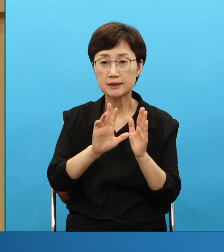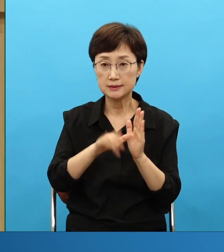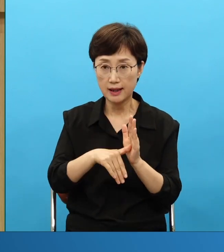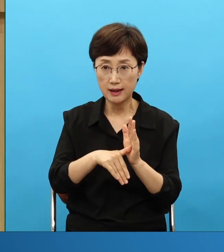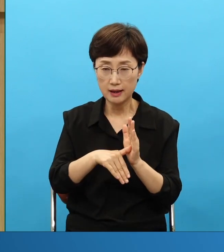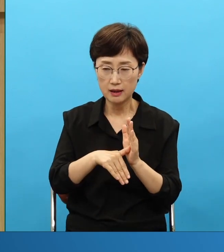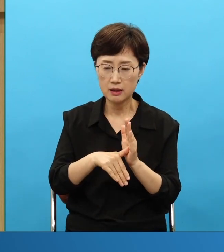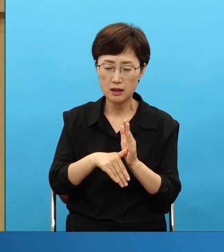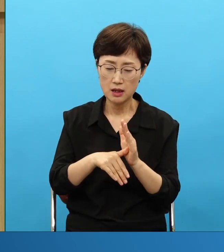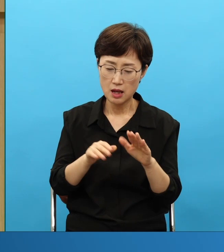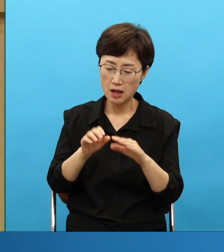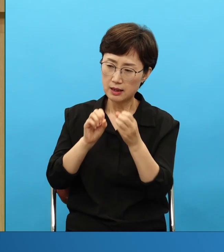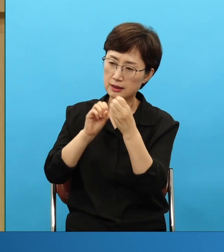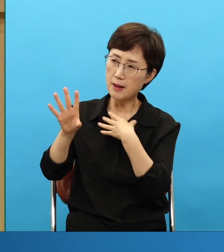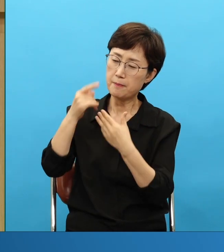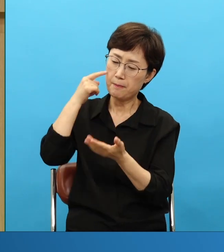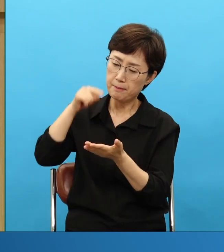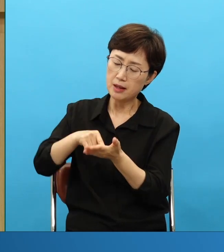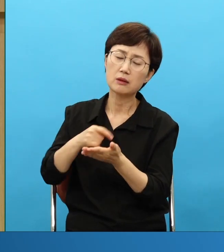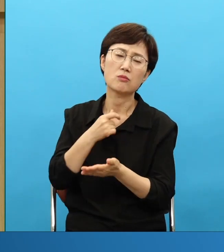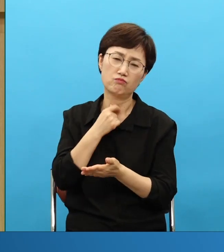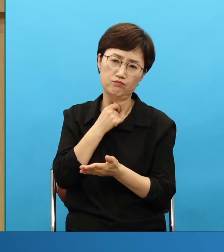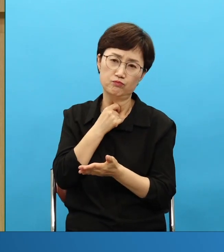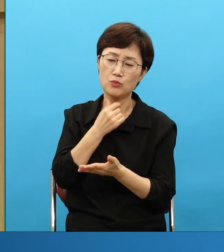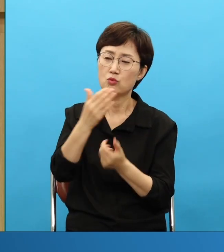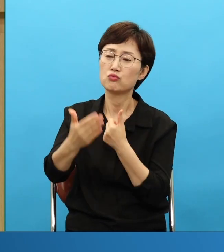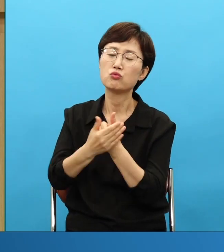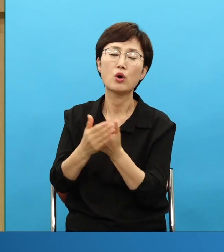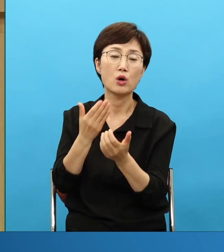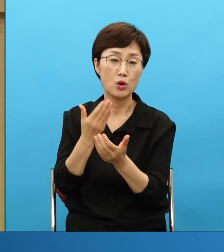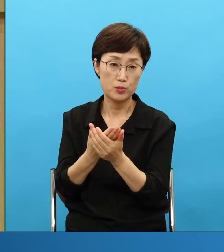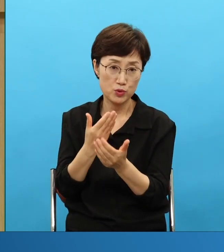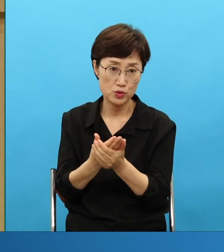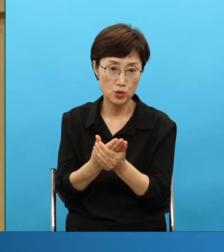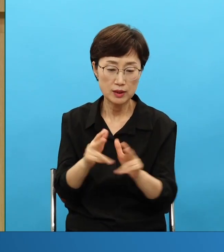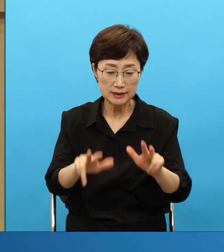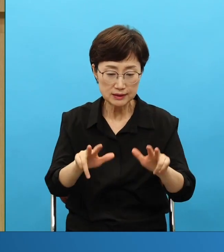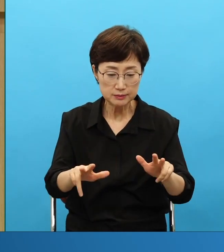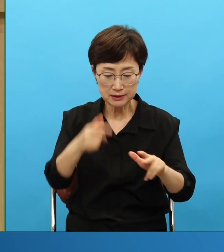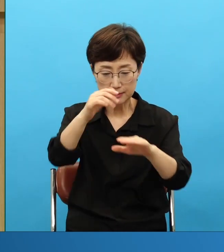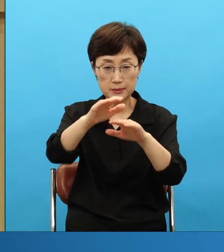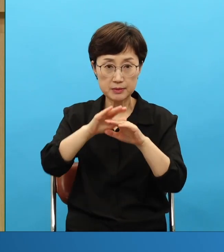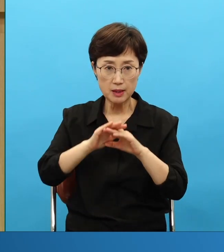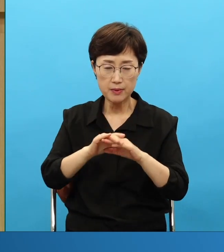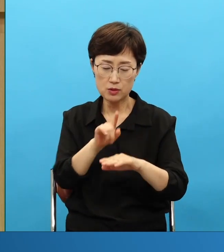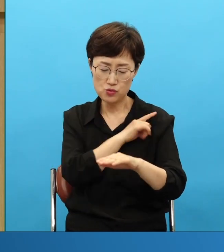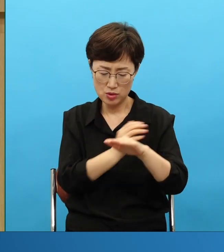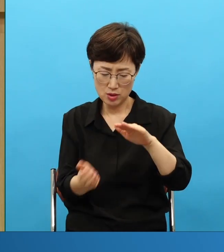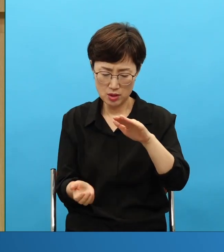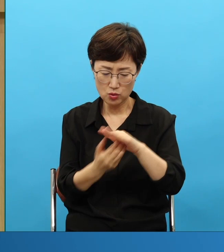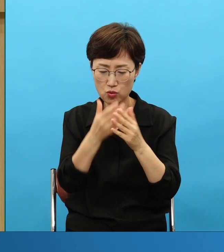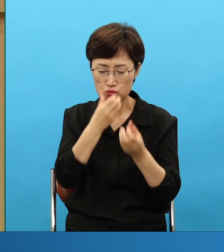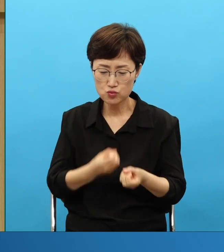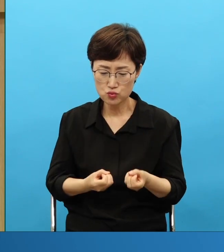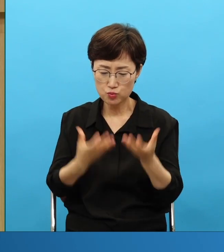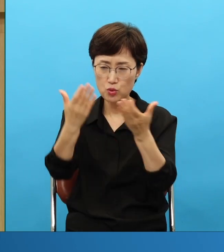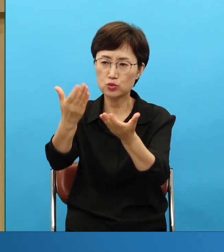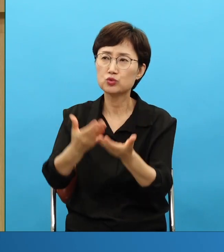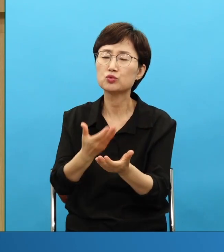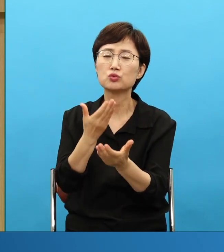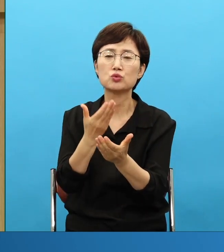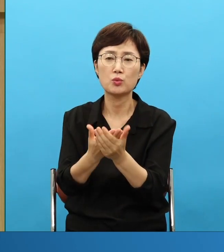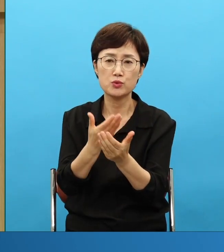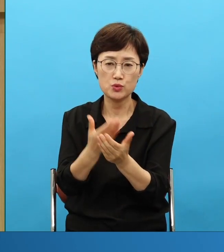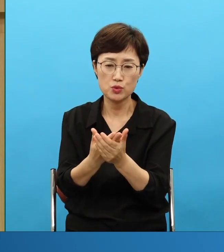답을 찾을 수 있도록 축복해 주시고 이번 예배가 우리에게 절대적인 축복의 시간이 되기를 바랍니다.